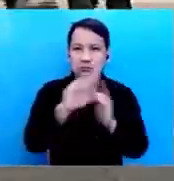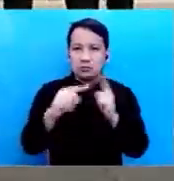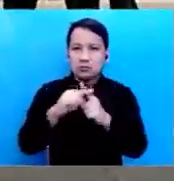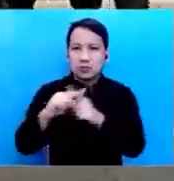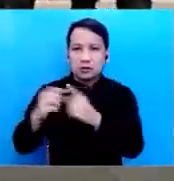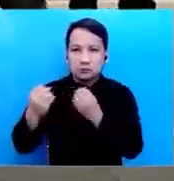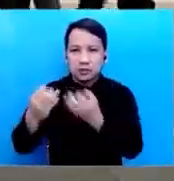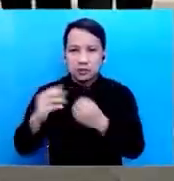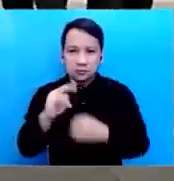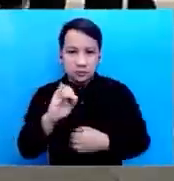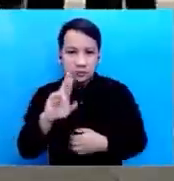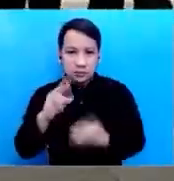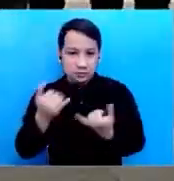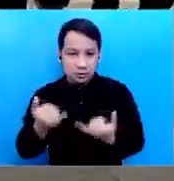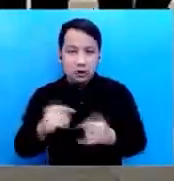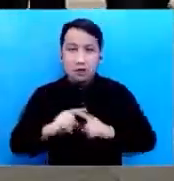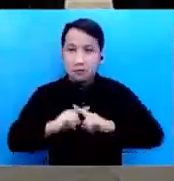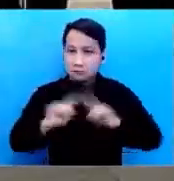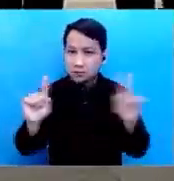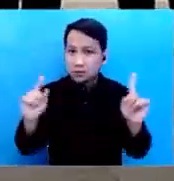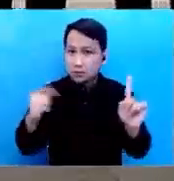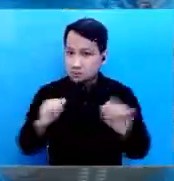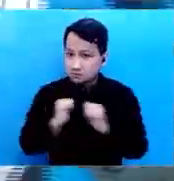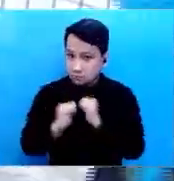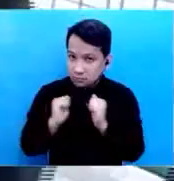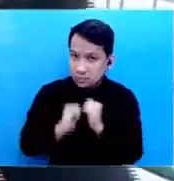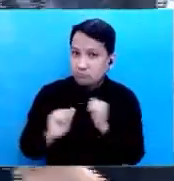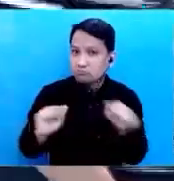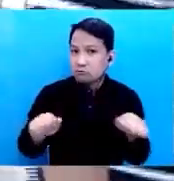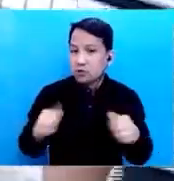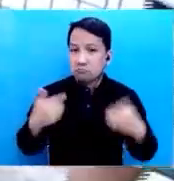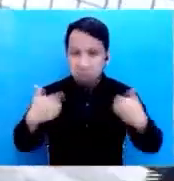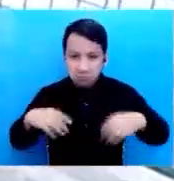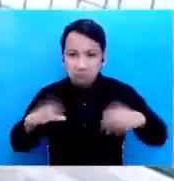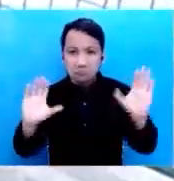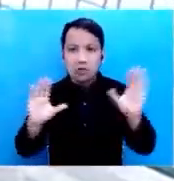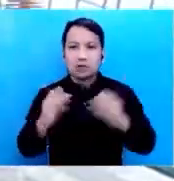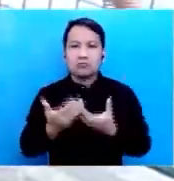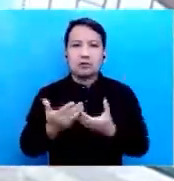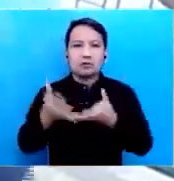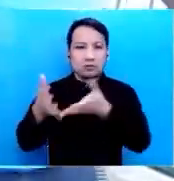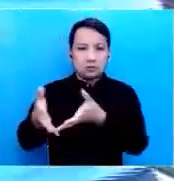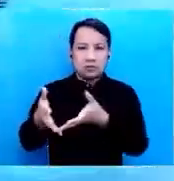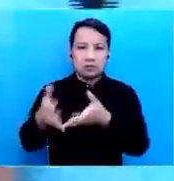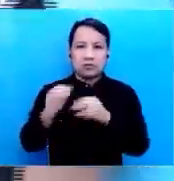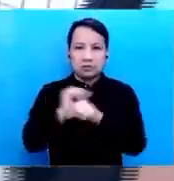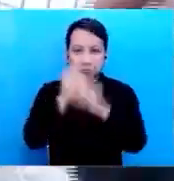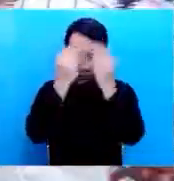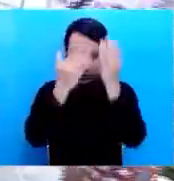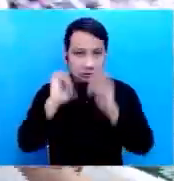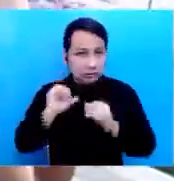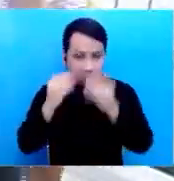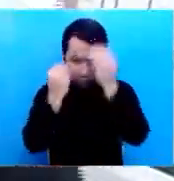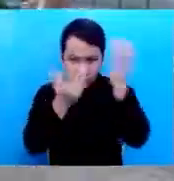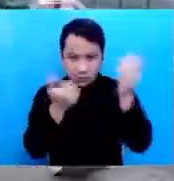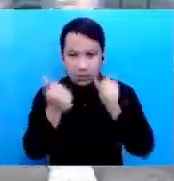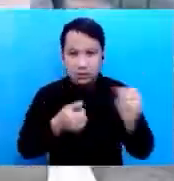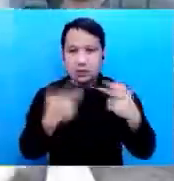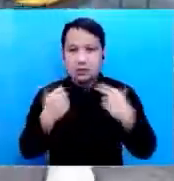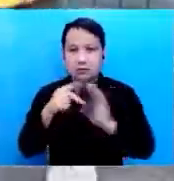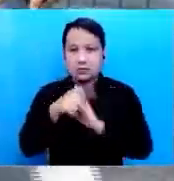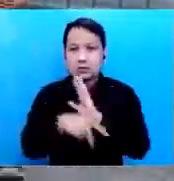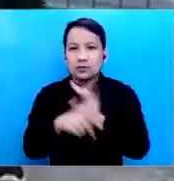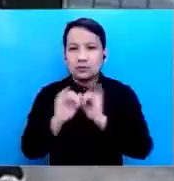sa ngayon. Pero hindi raw ibig sabihin na pwede na tayong magpabaya sa pagsunod sa minimum health protocols tulad